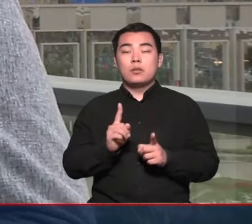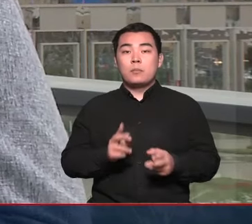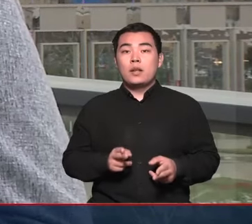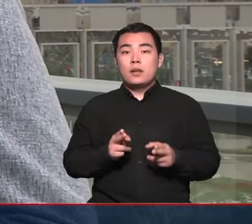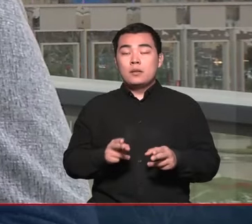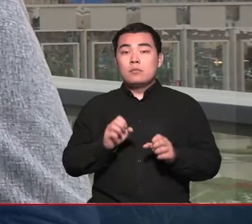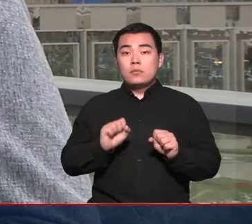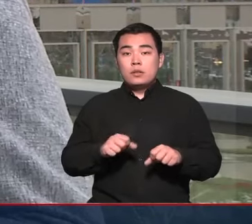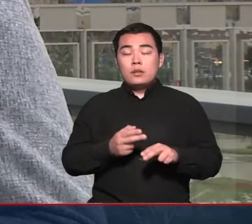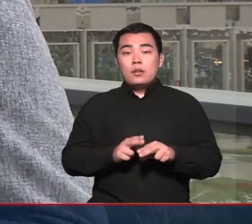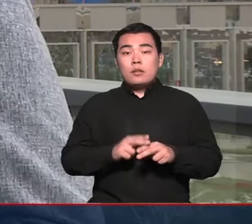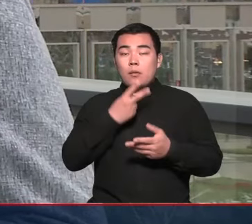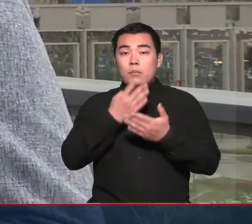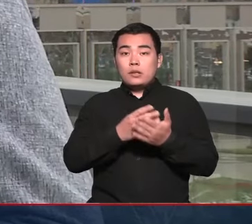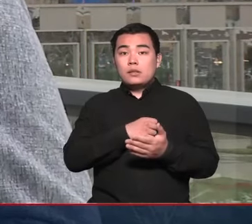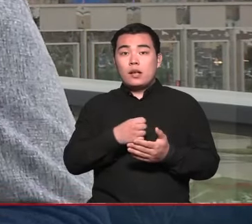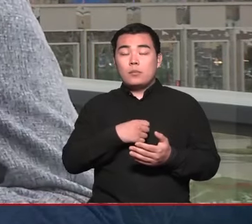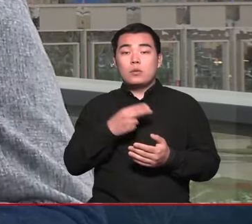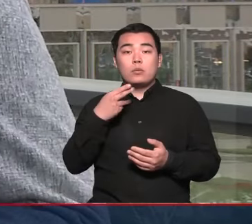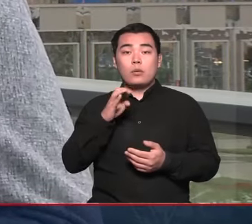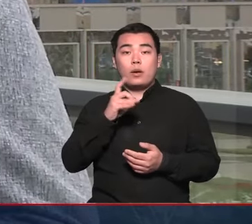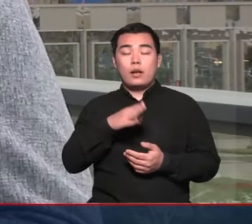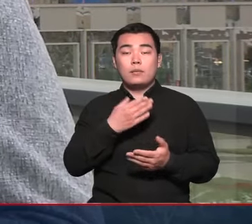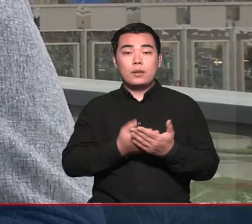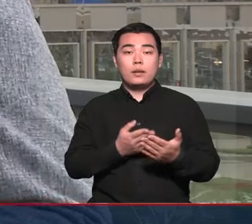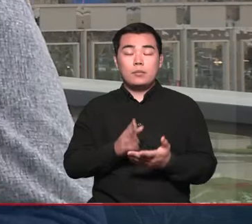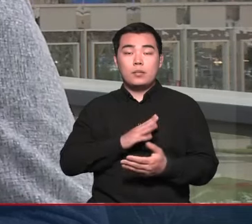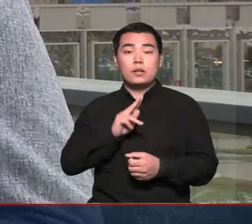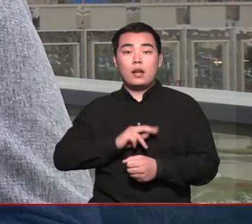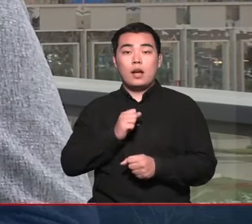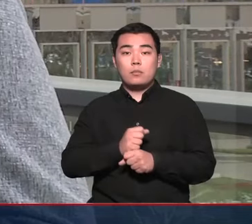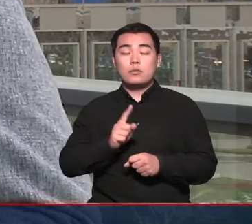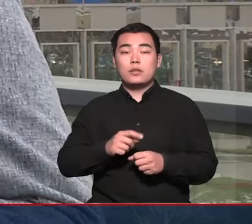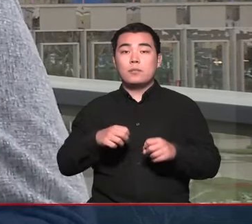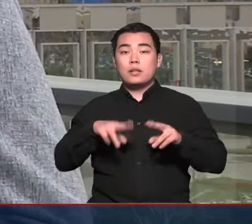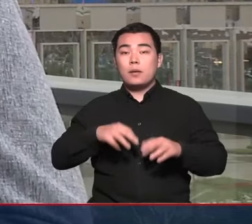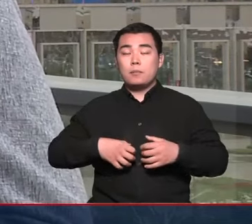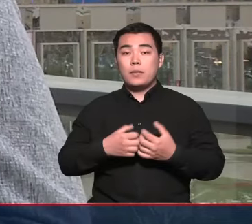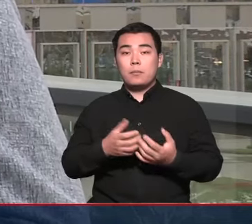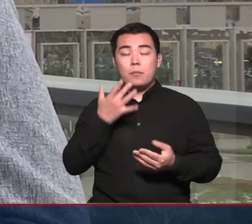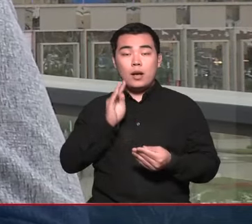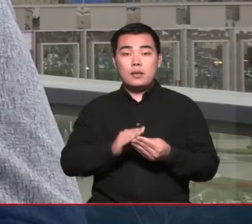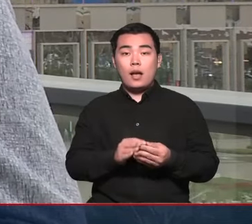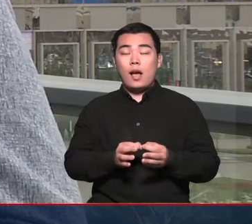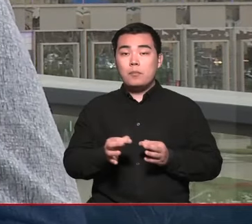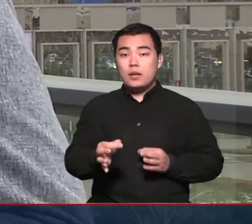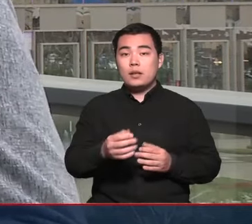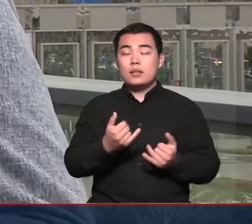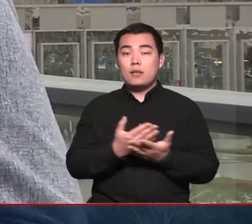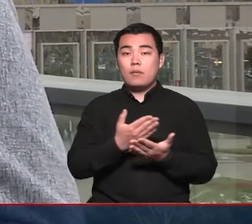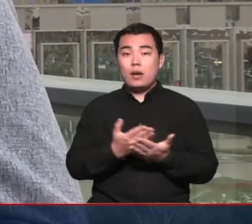преступных. Выступая на саммите, Касым Жомарт Токаев предложил выработать специальный механизм постоянного обмена